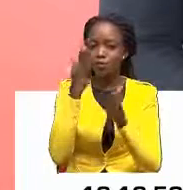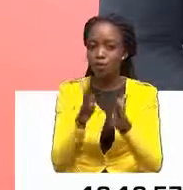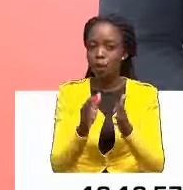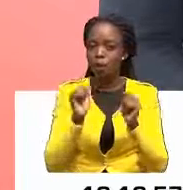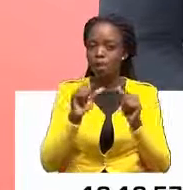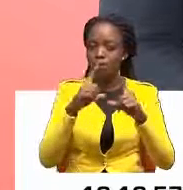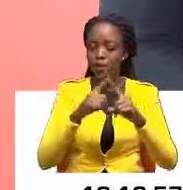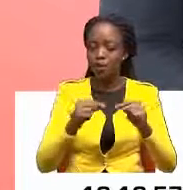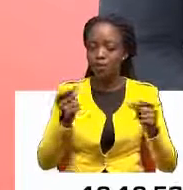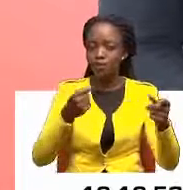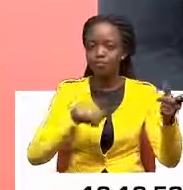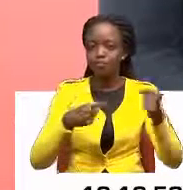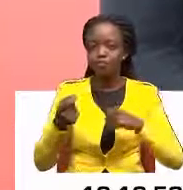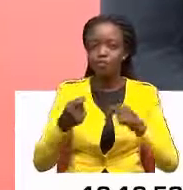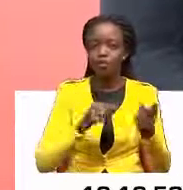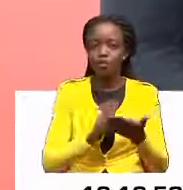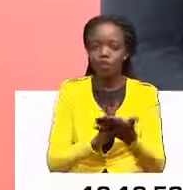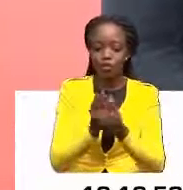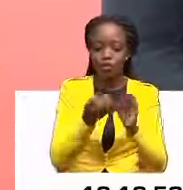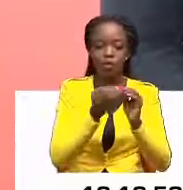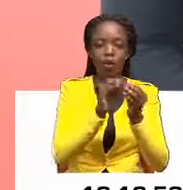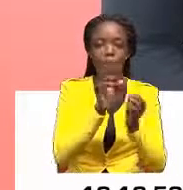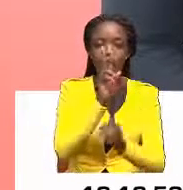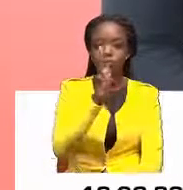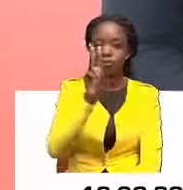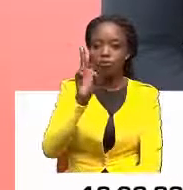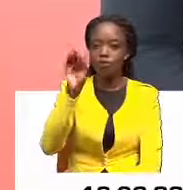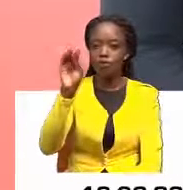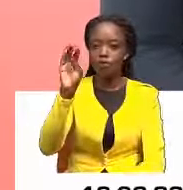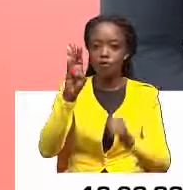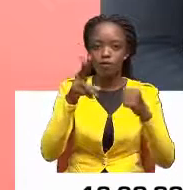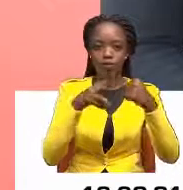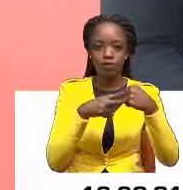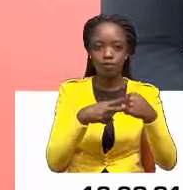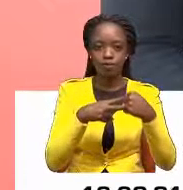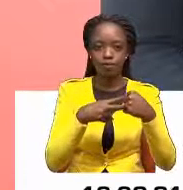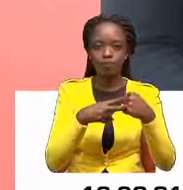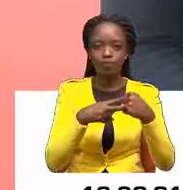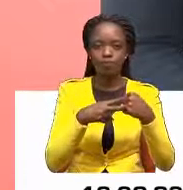unaweza kututumia arafa kupitia nambari